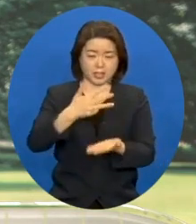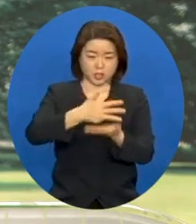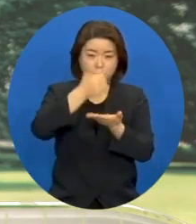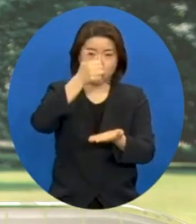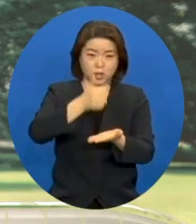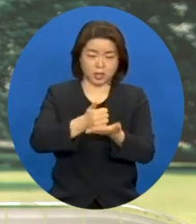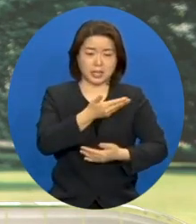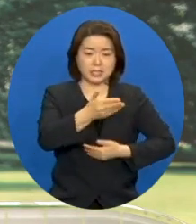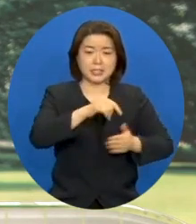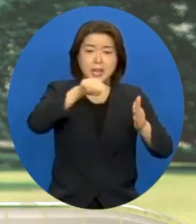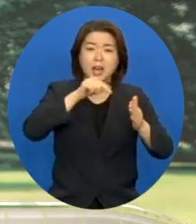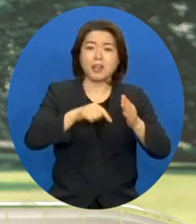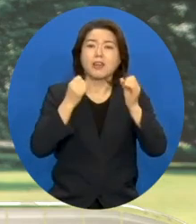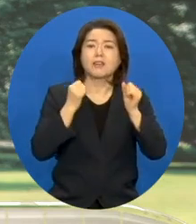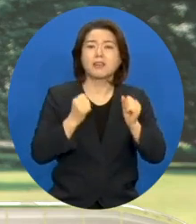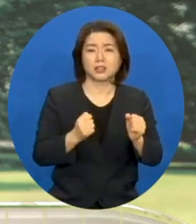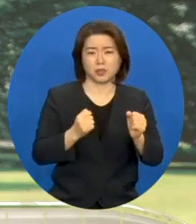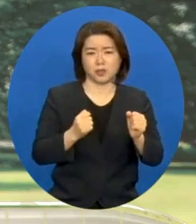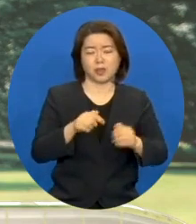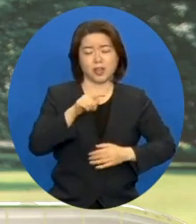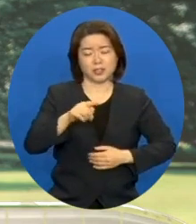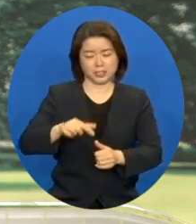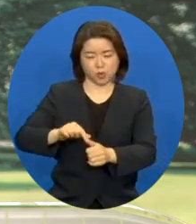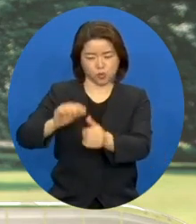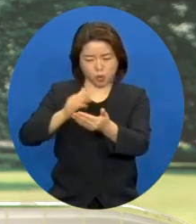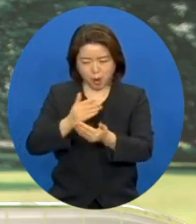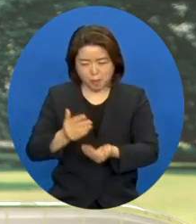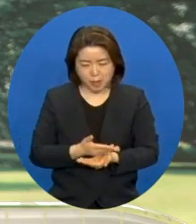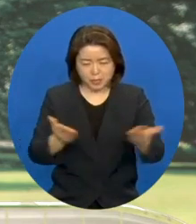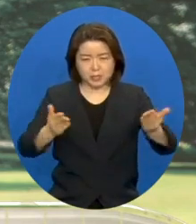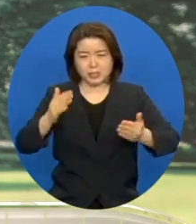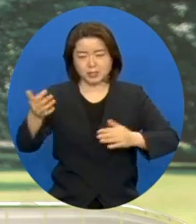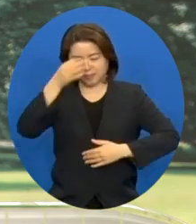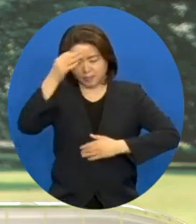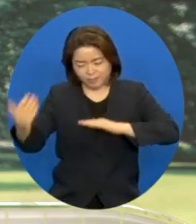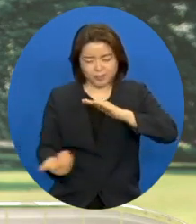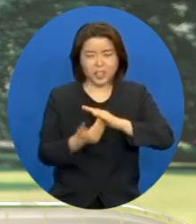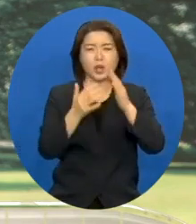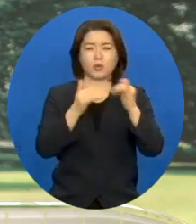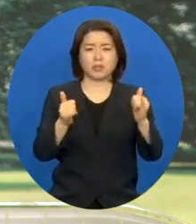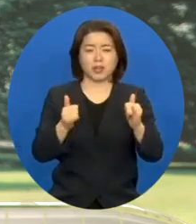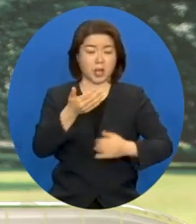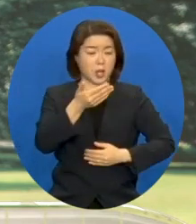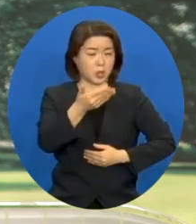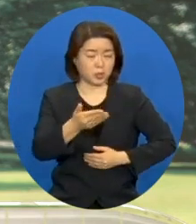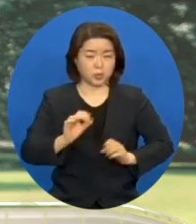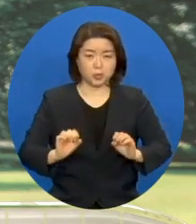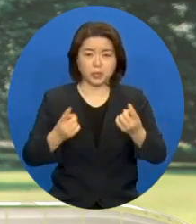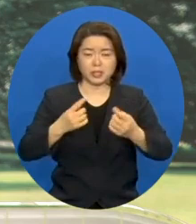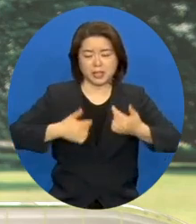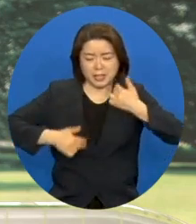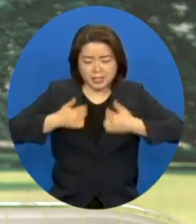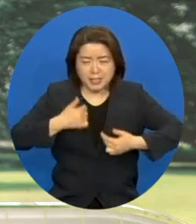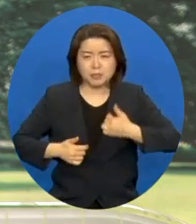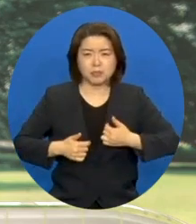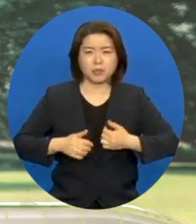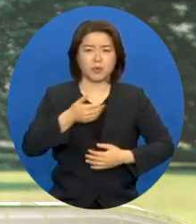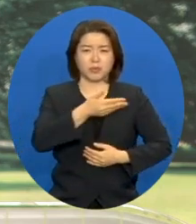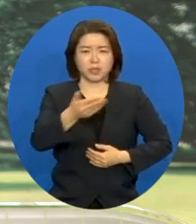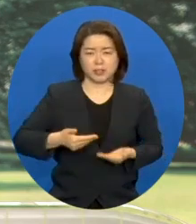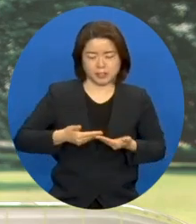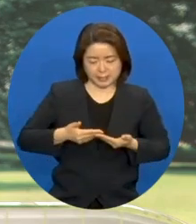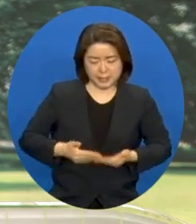너희 가운데 계시니 그는 구원을 베푸실 전능자시라. 그가 너로 인하여 기쁨을 이기지 못하여 하시며 너를